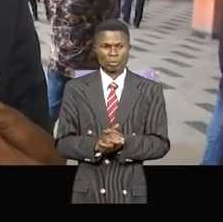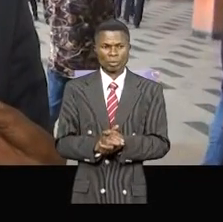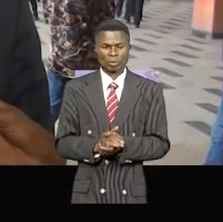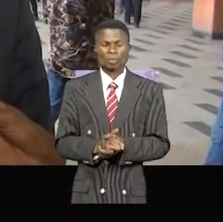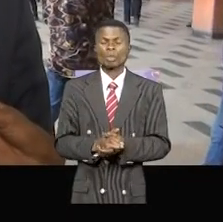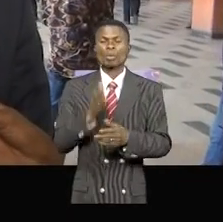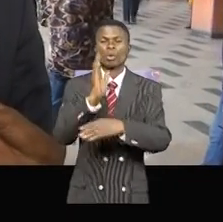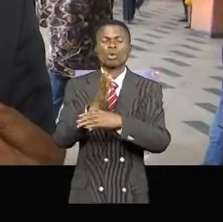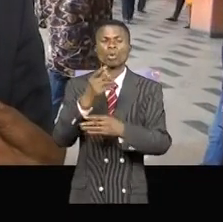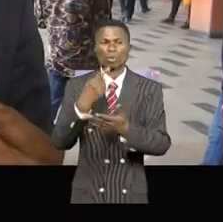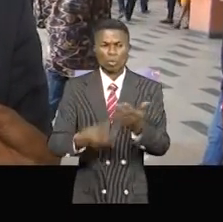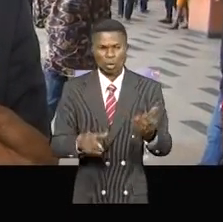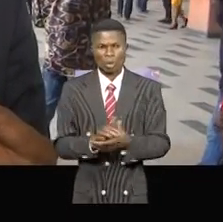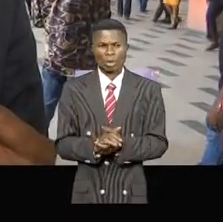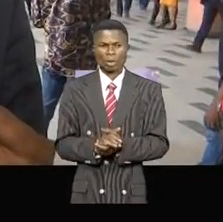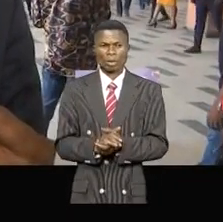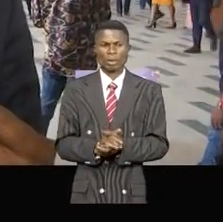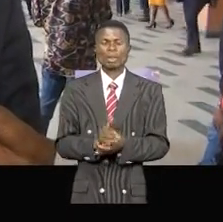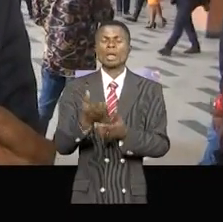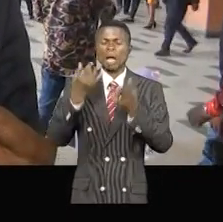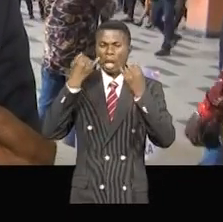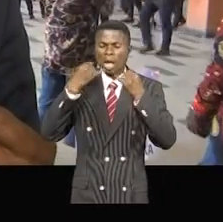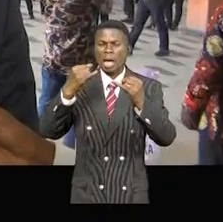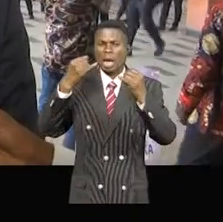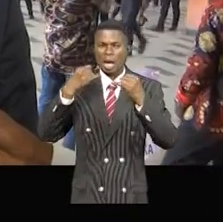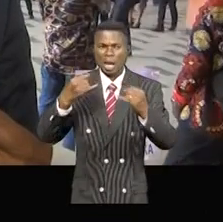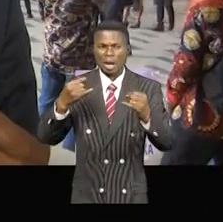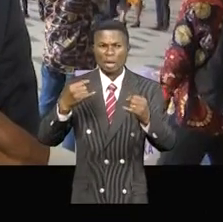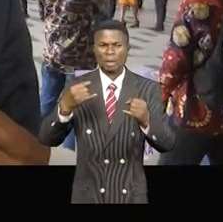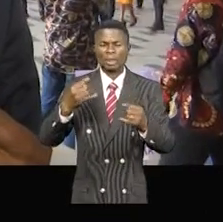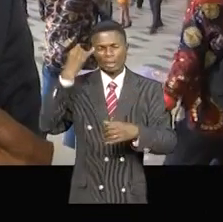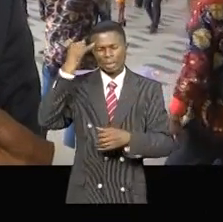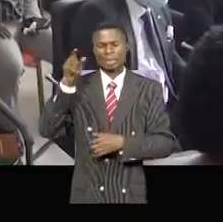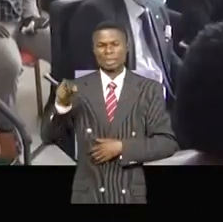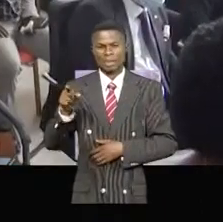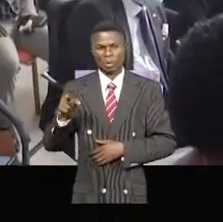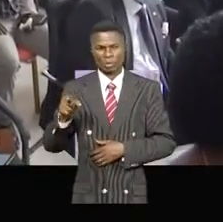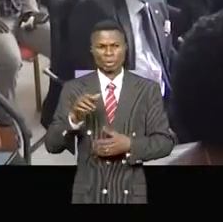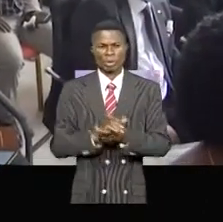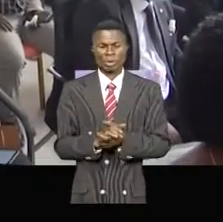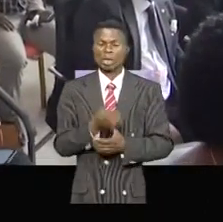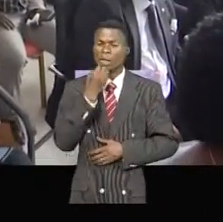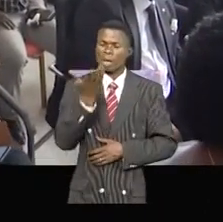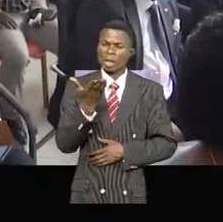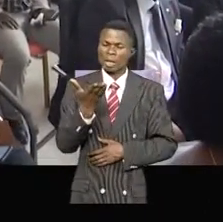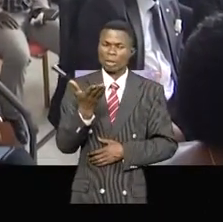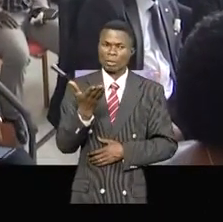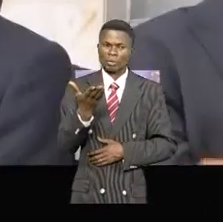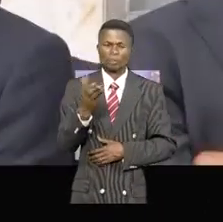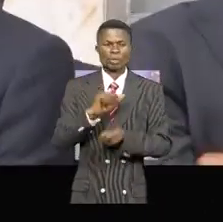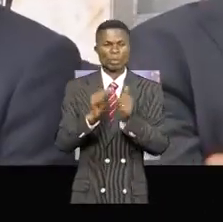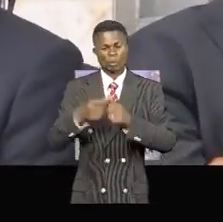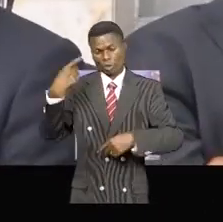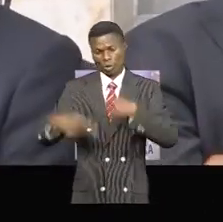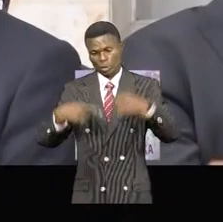l'hémicycle. Moi, je l'appelais souvent l'homme des motions d'ordre. Quand il y avait, par exemple, des discussions